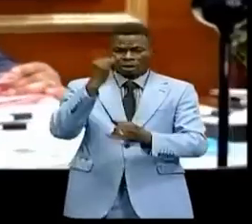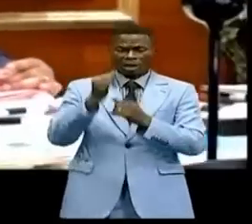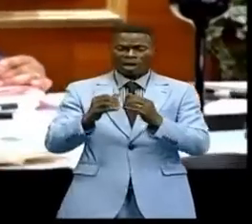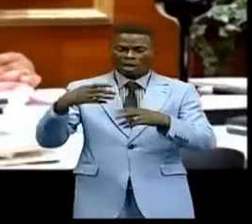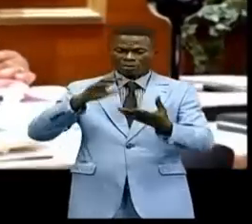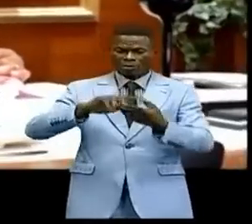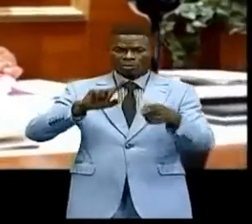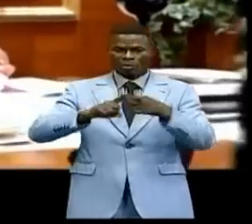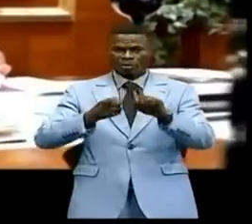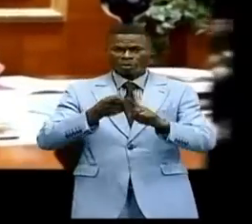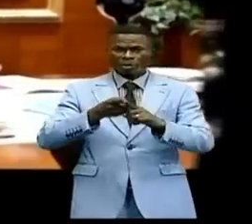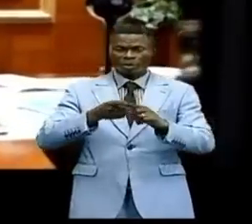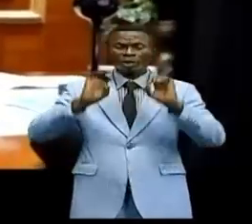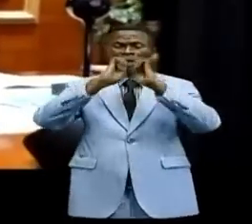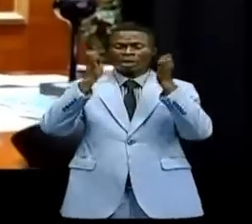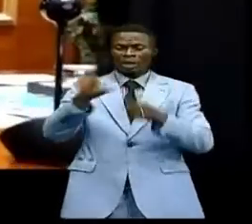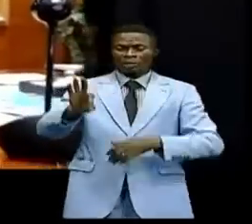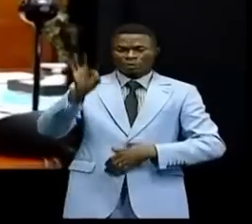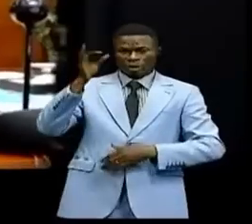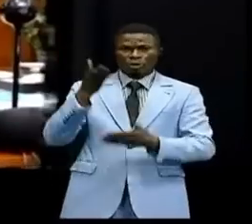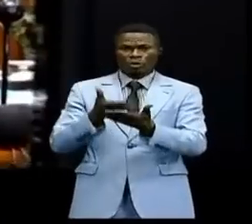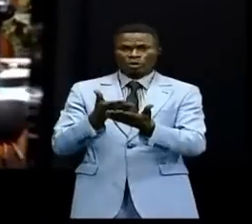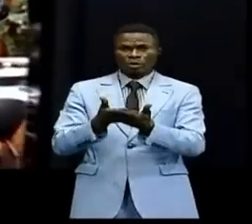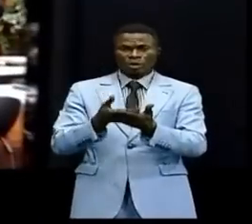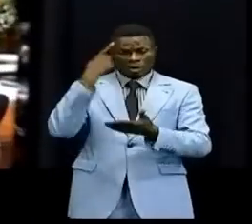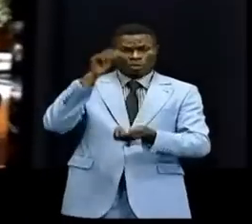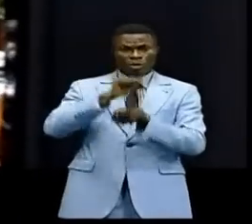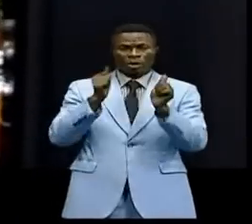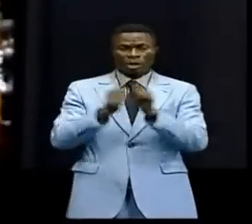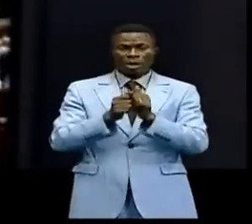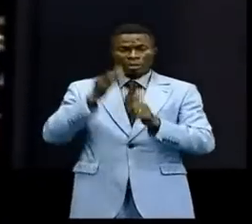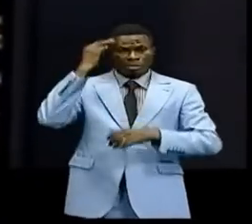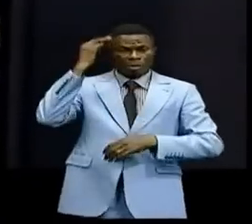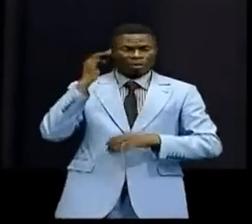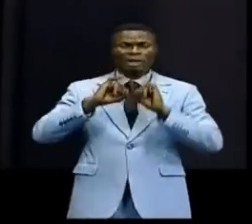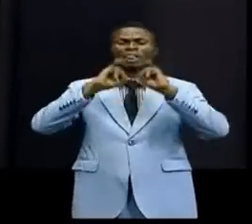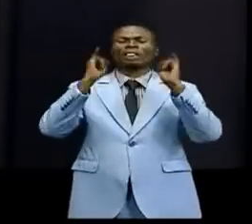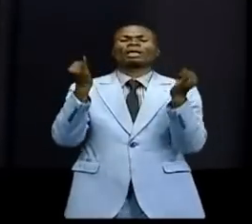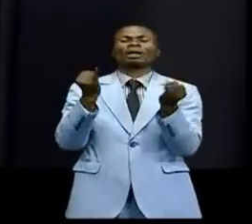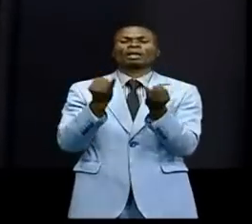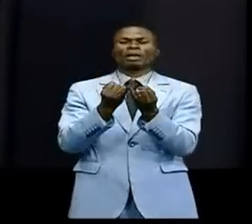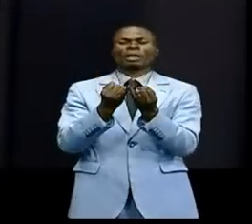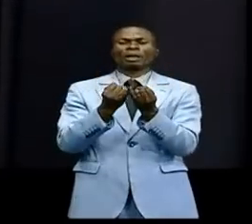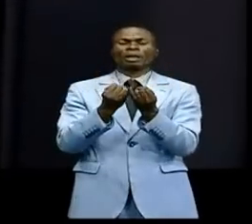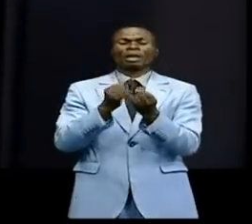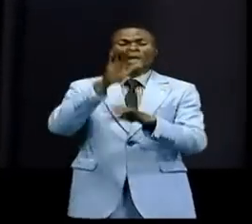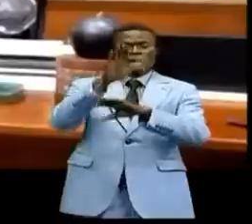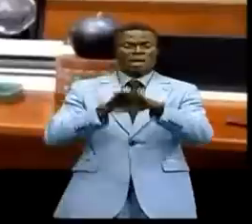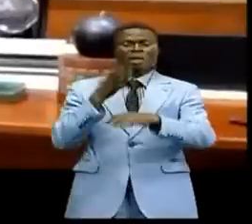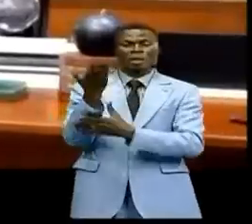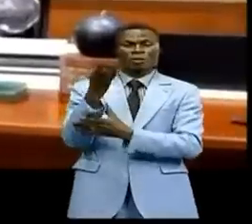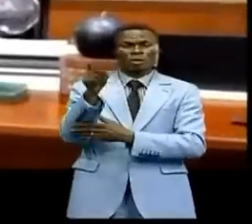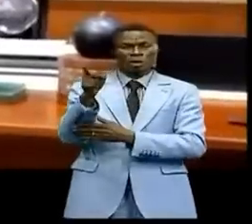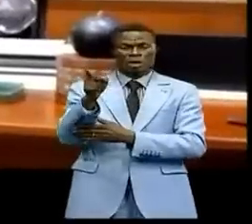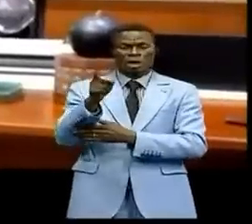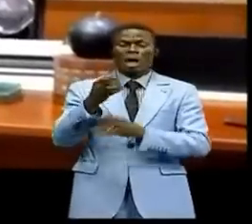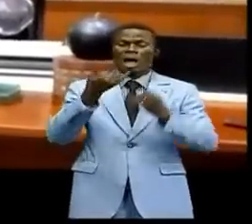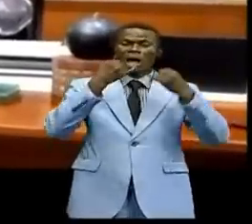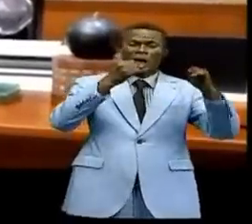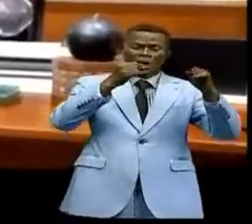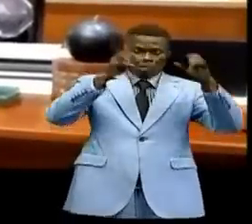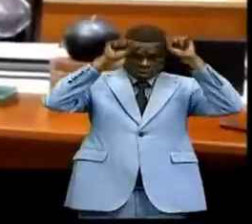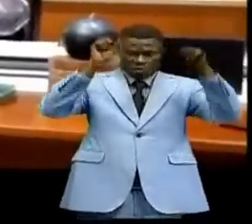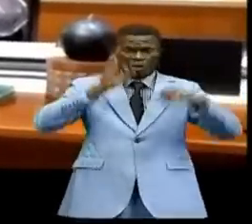négociations avec les entreprises sélectionnées. Pour ce qui concerne le ministre de l'Industrie, il a été invité à communiquer au président